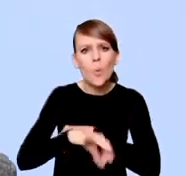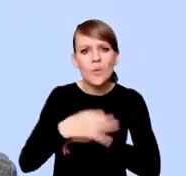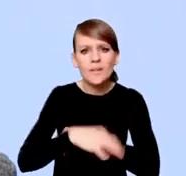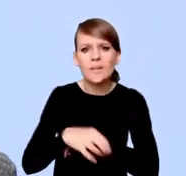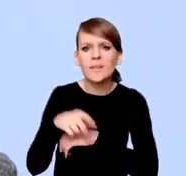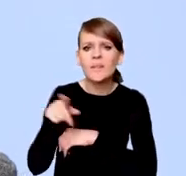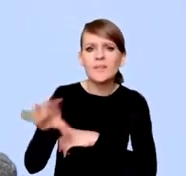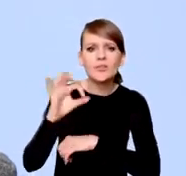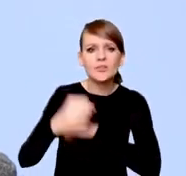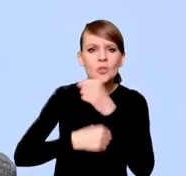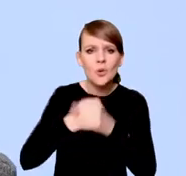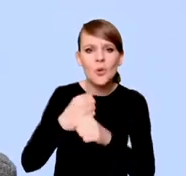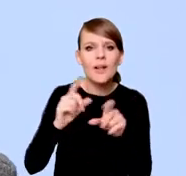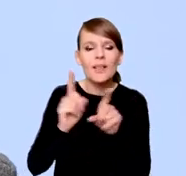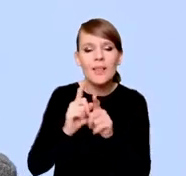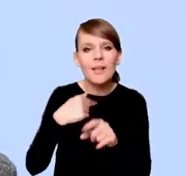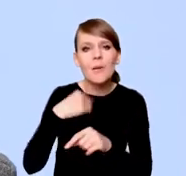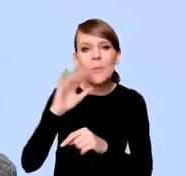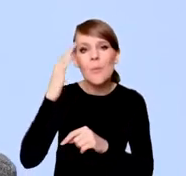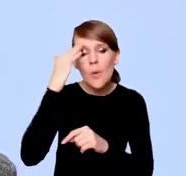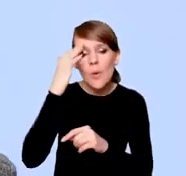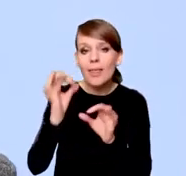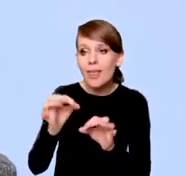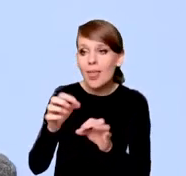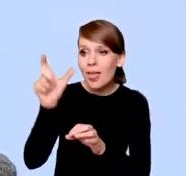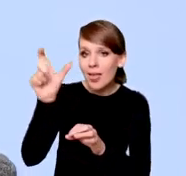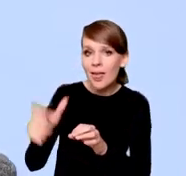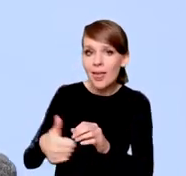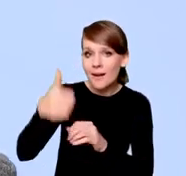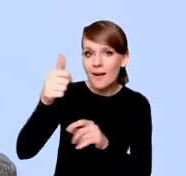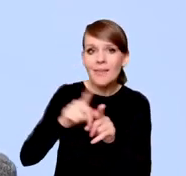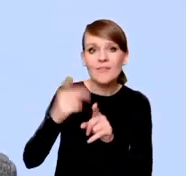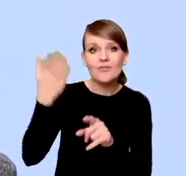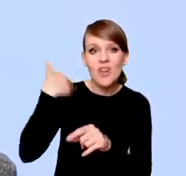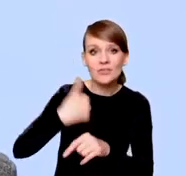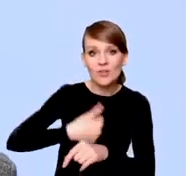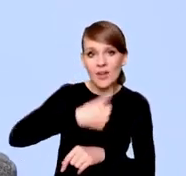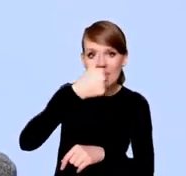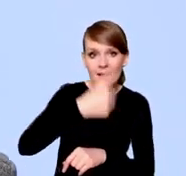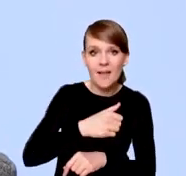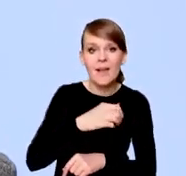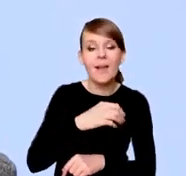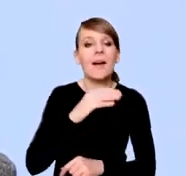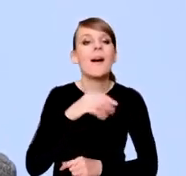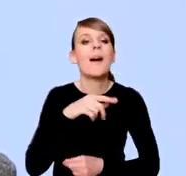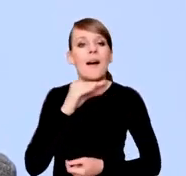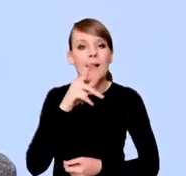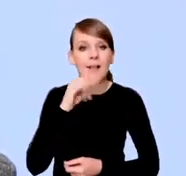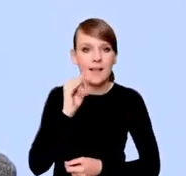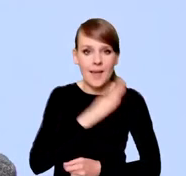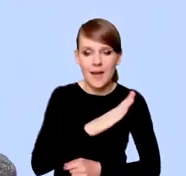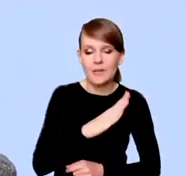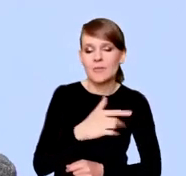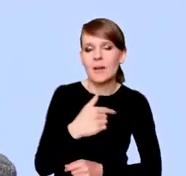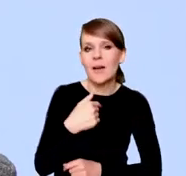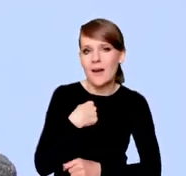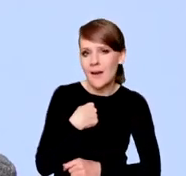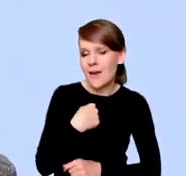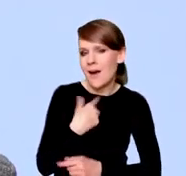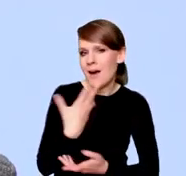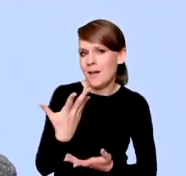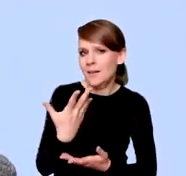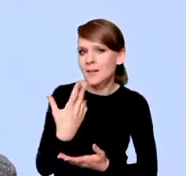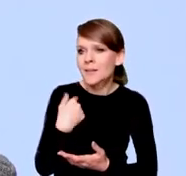i poprzedniego rektora, rektora Eliasza, dla mnie to jest taki nawet